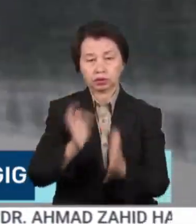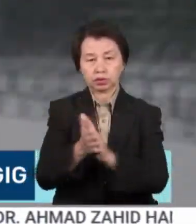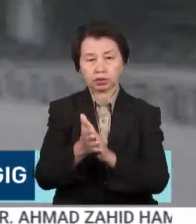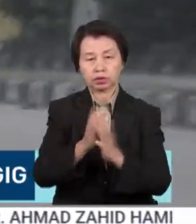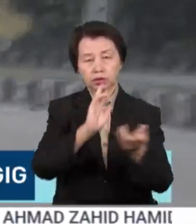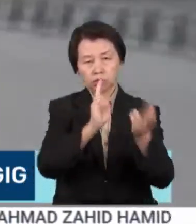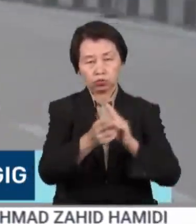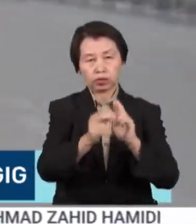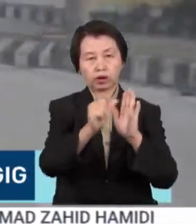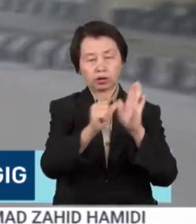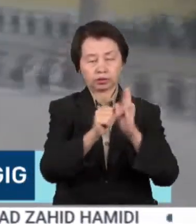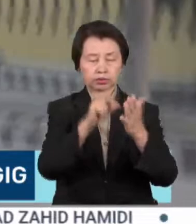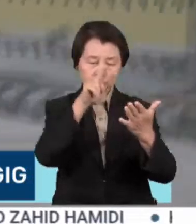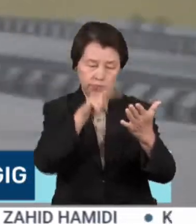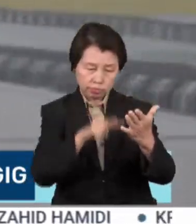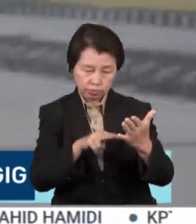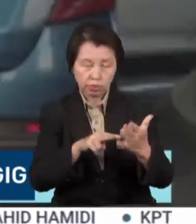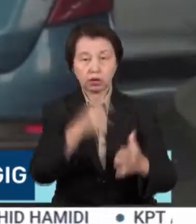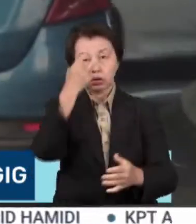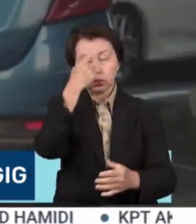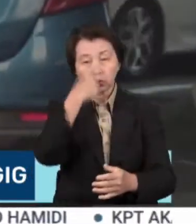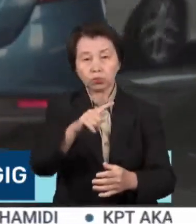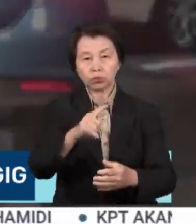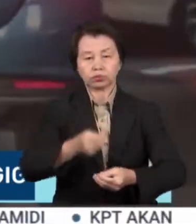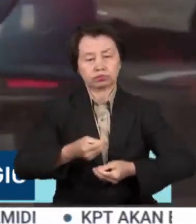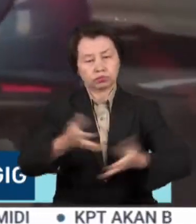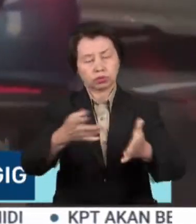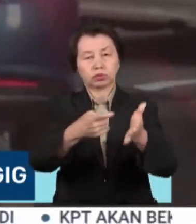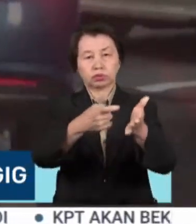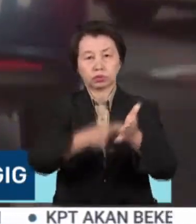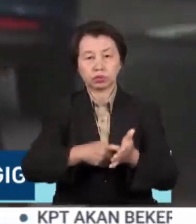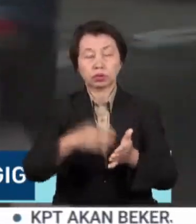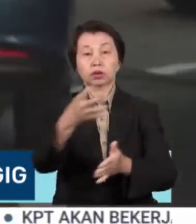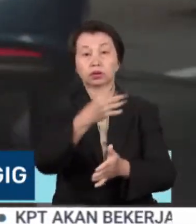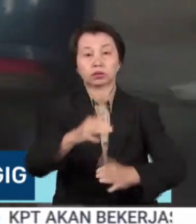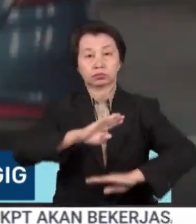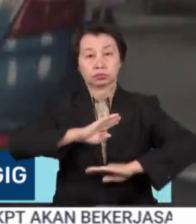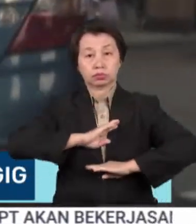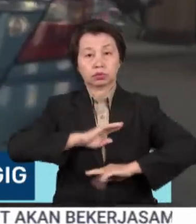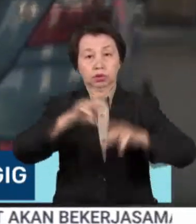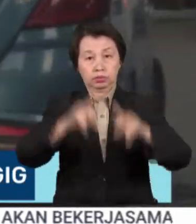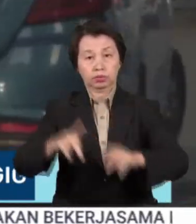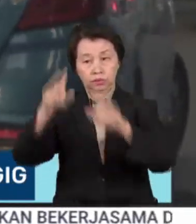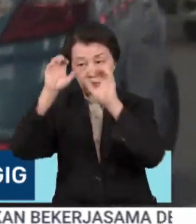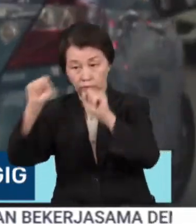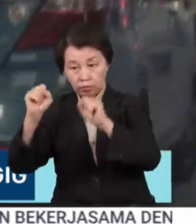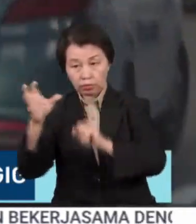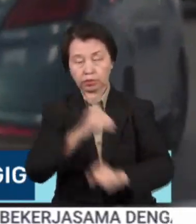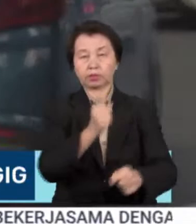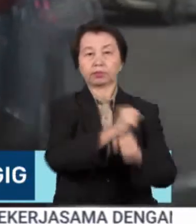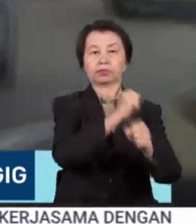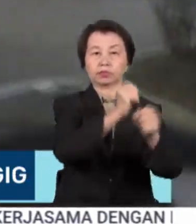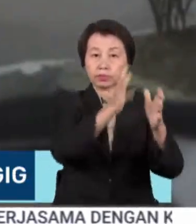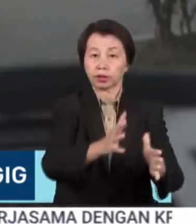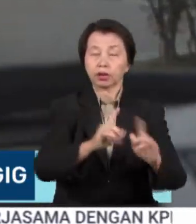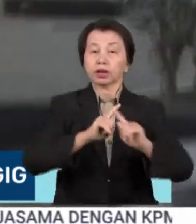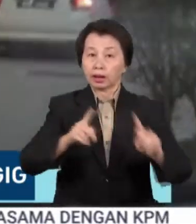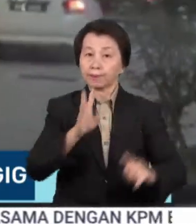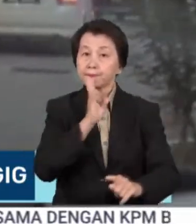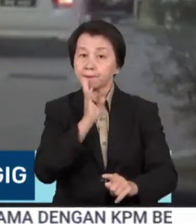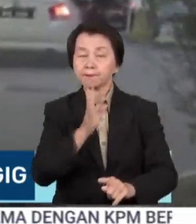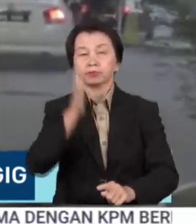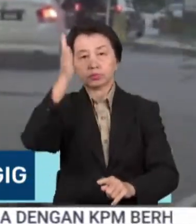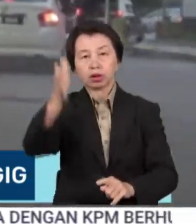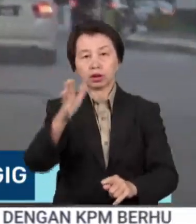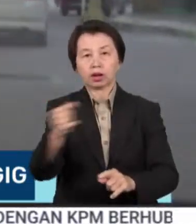akta berkenaan diperhalusi. Ia bagi memenuhi keperluan dan kepuasan pihak majikan serta pekerja. Namun katanya ia